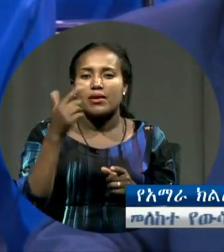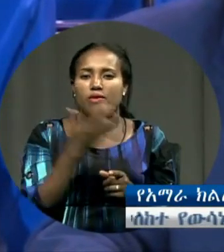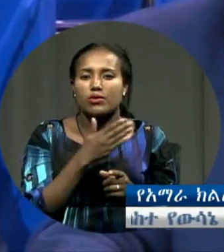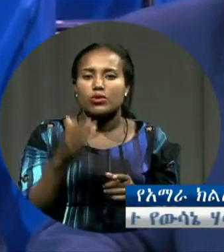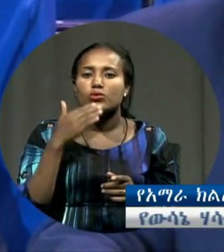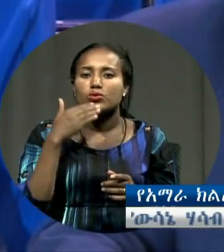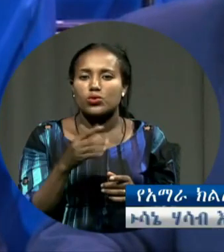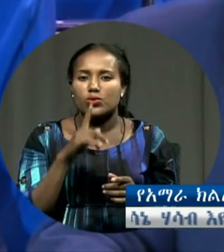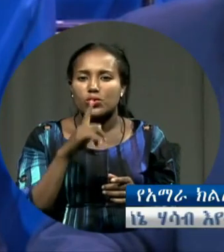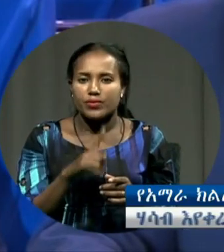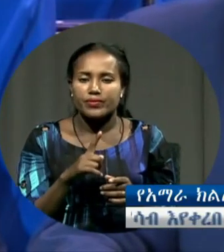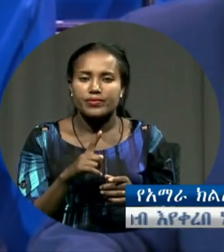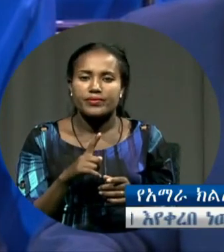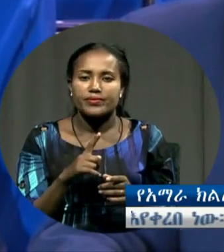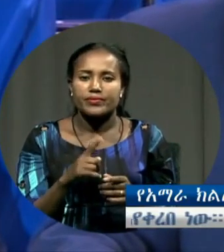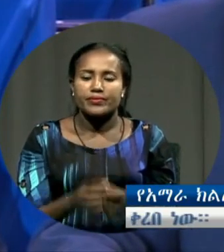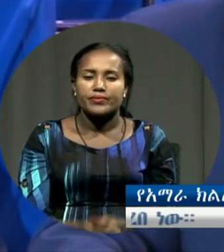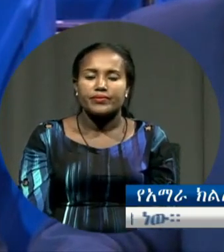ነው።